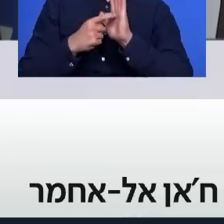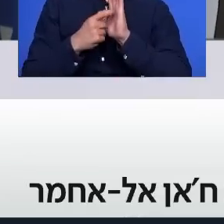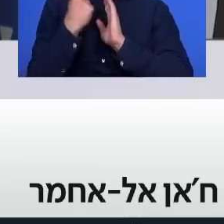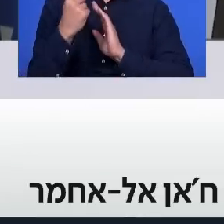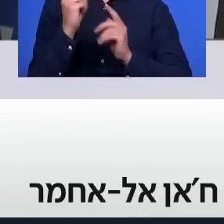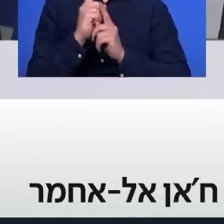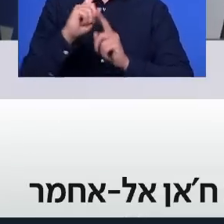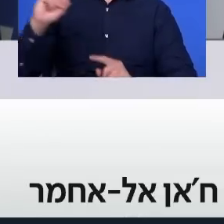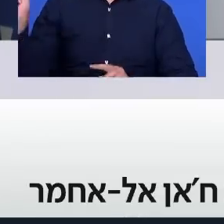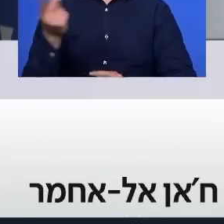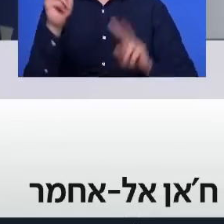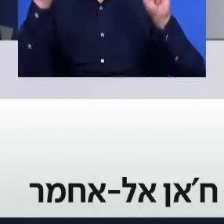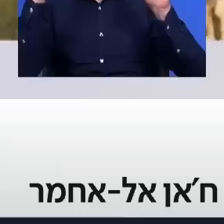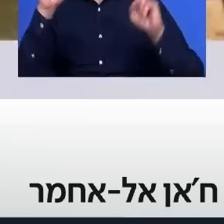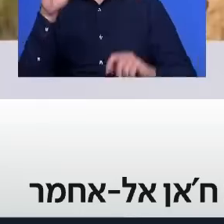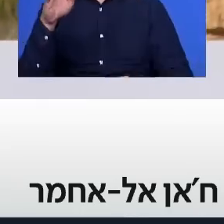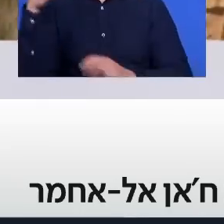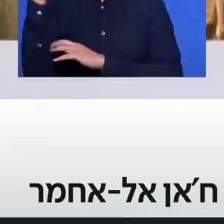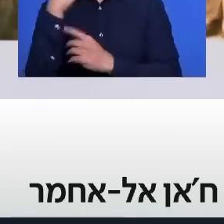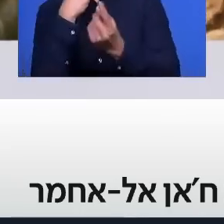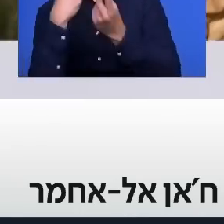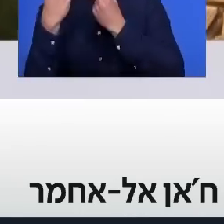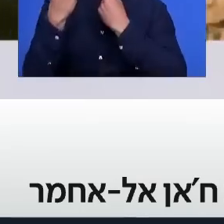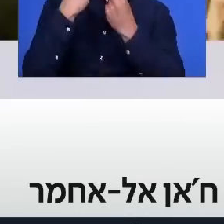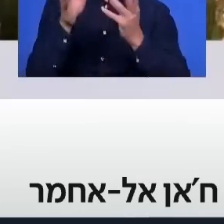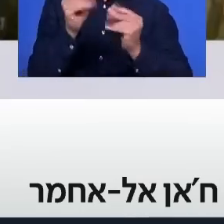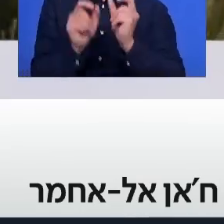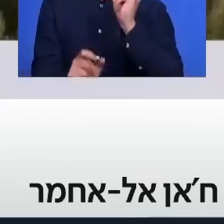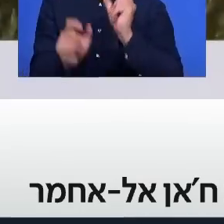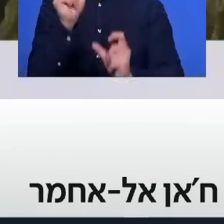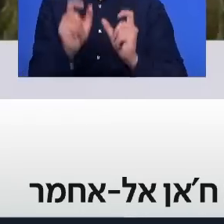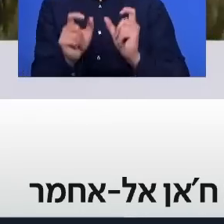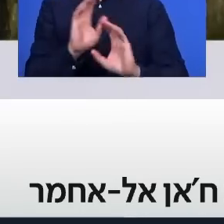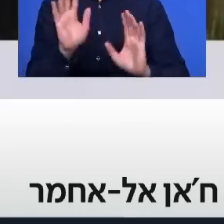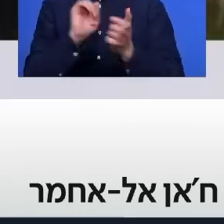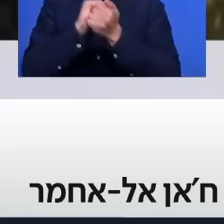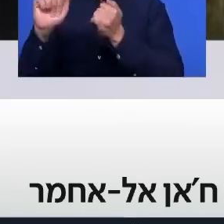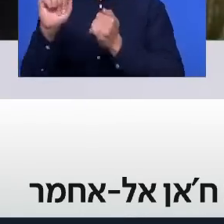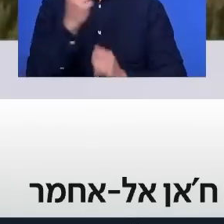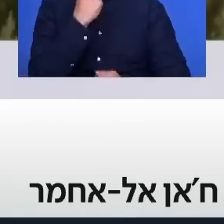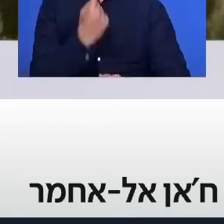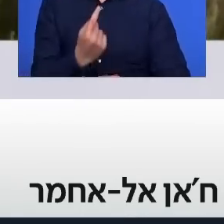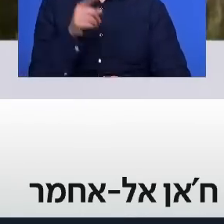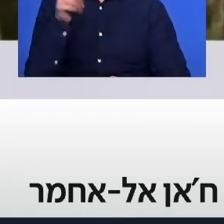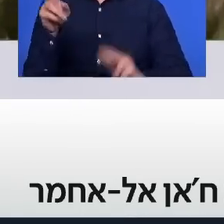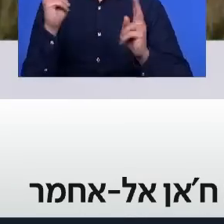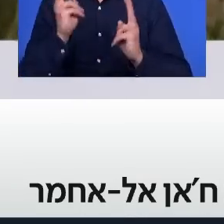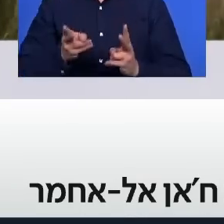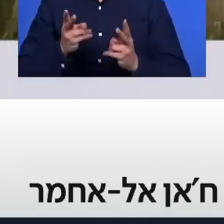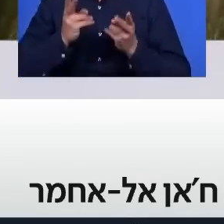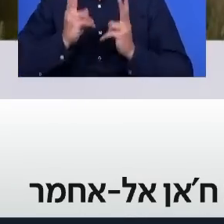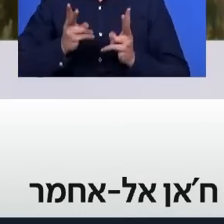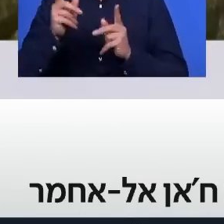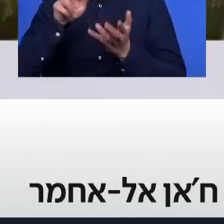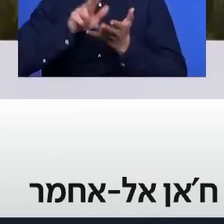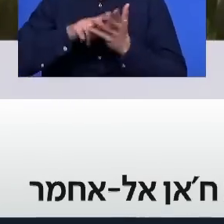להסיר את כל הדיבורים על כך שהמדינה במסע ומתן עם התושבים, אמירה שהיא כשלוודא יכולה לאפשר לבגץ